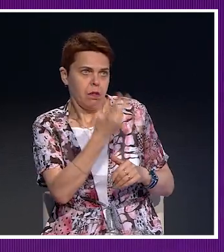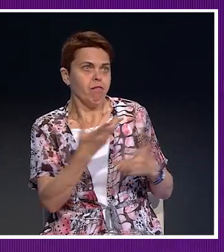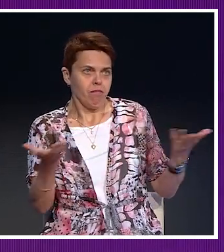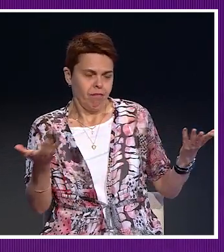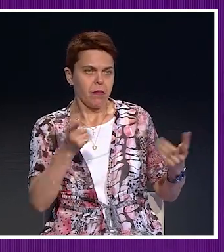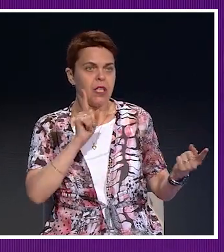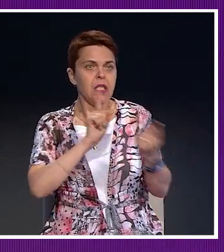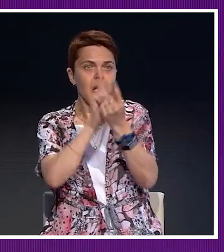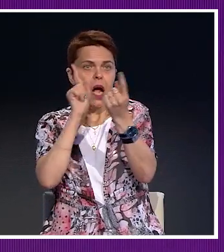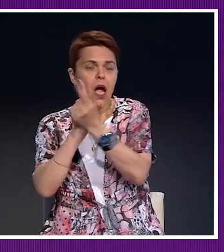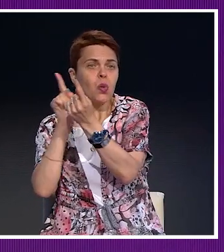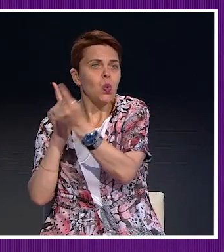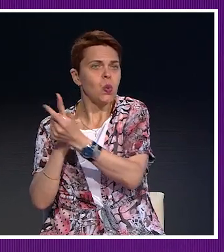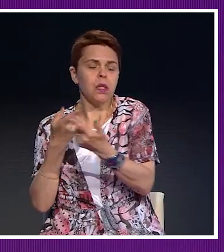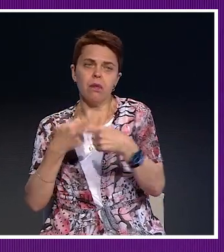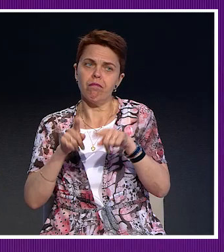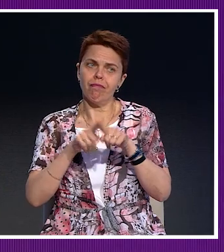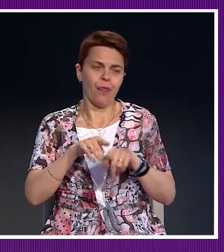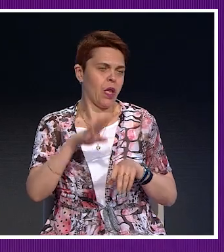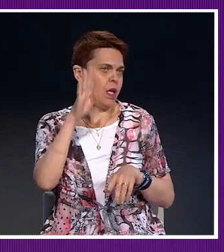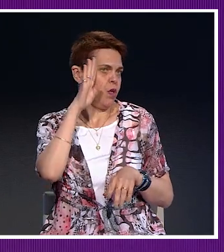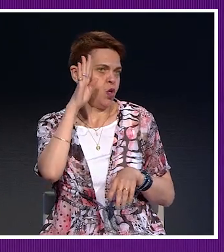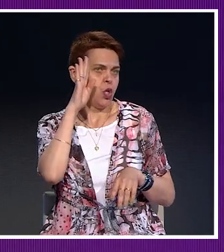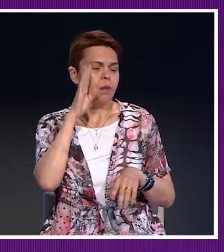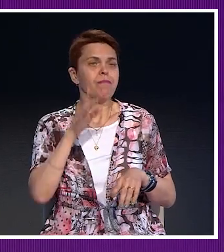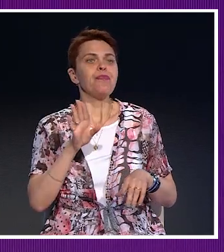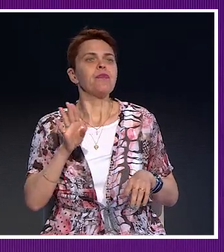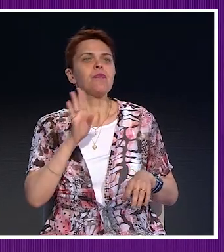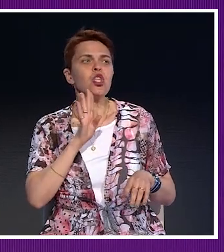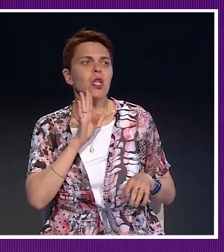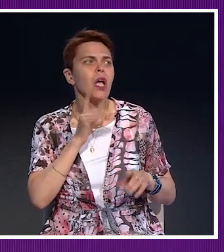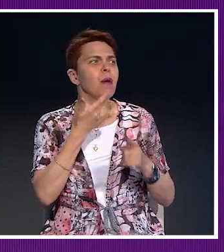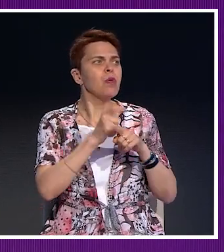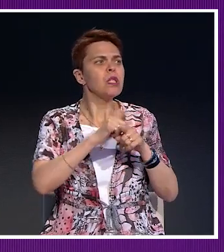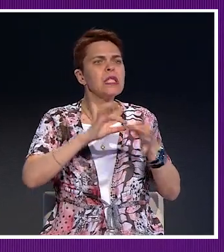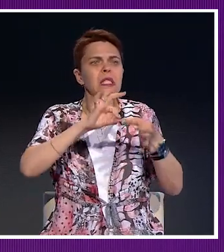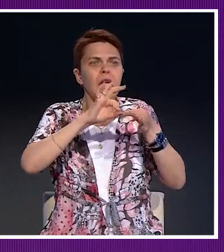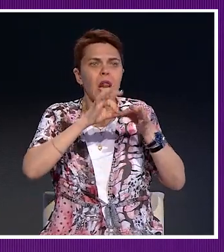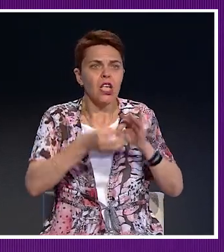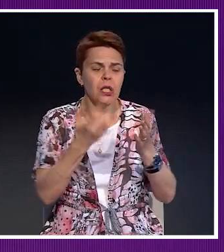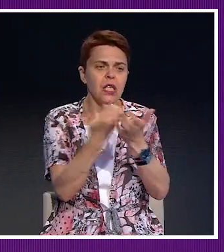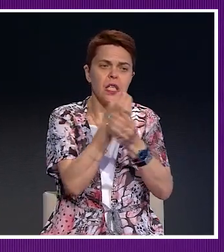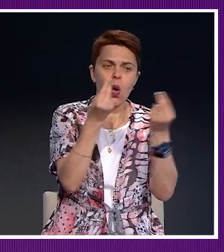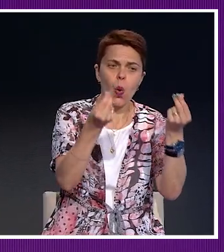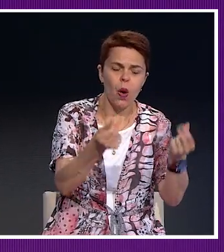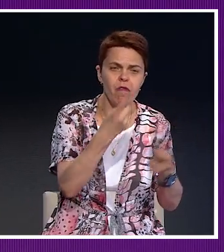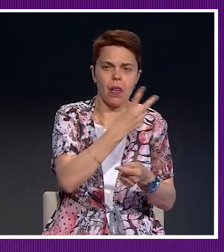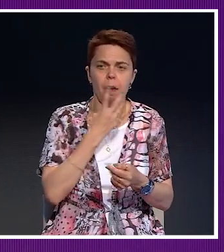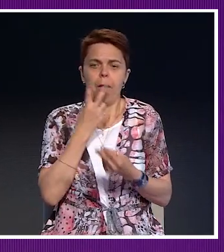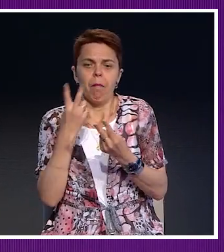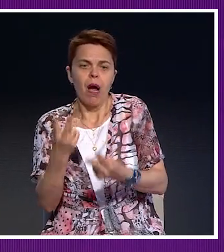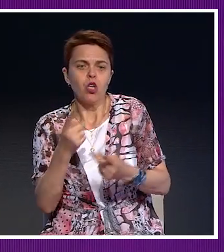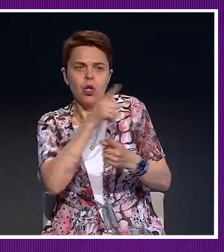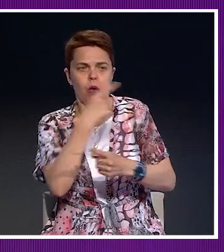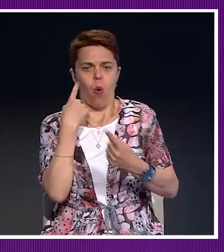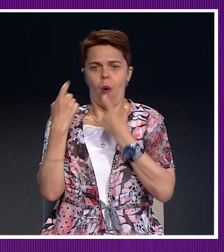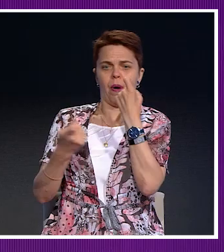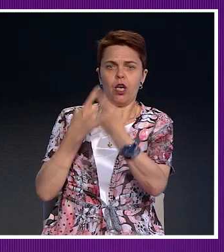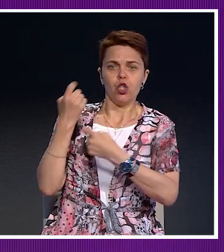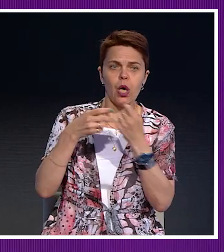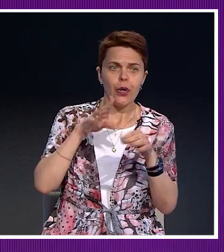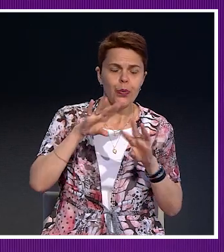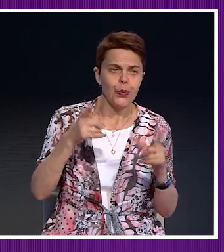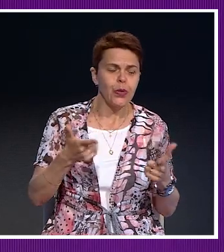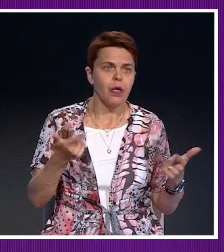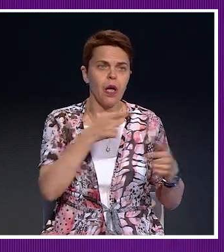жінки стикаються з іншим ставленням, ніж чоловіки. Вони бачать, що жінкам-кандидаткам значно складніше знайти гроші. Вони бачать, що їх ображають.